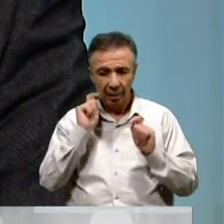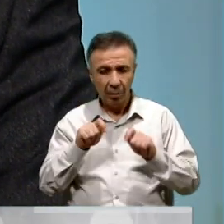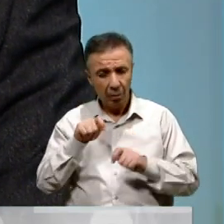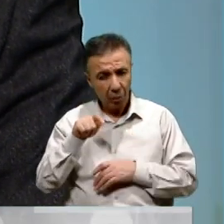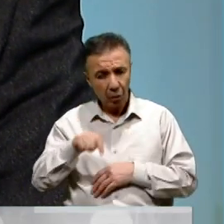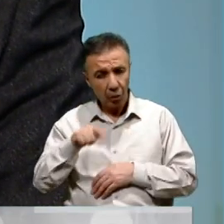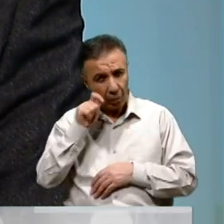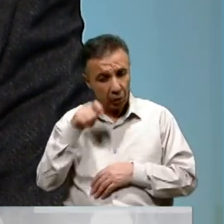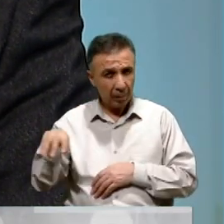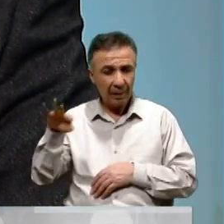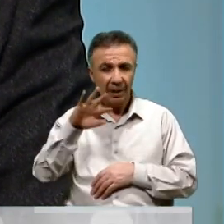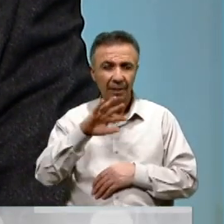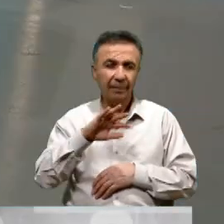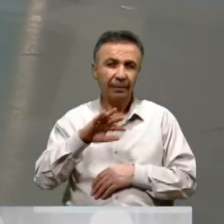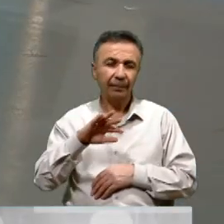Müslümanların uyguladığı ölçüyle